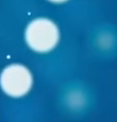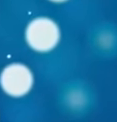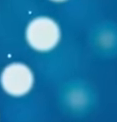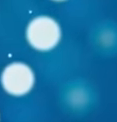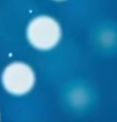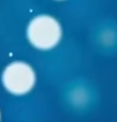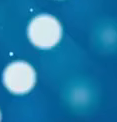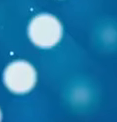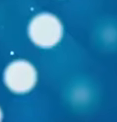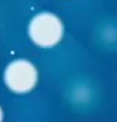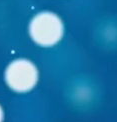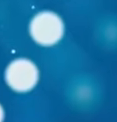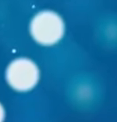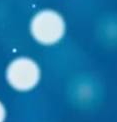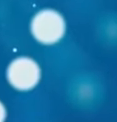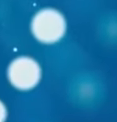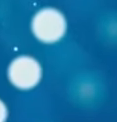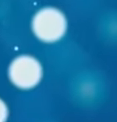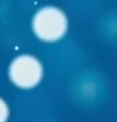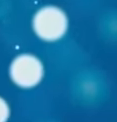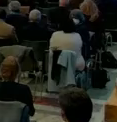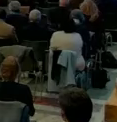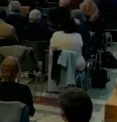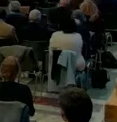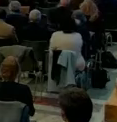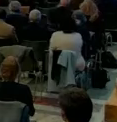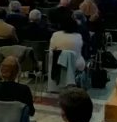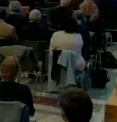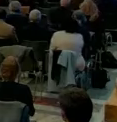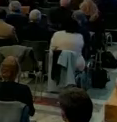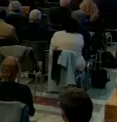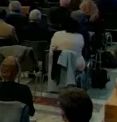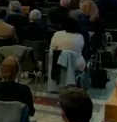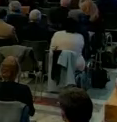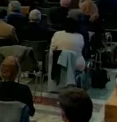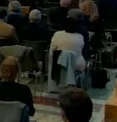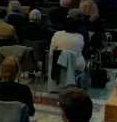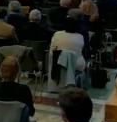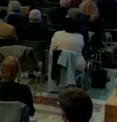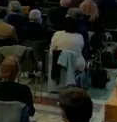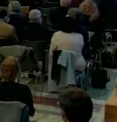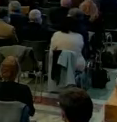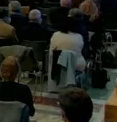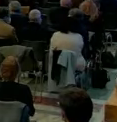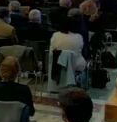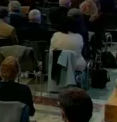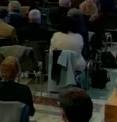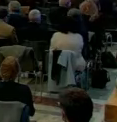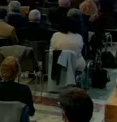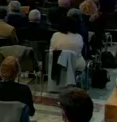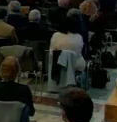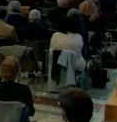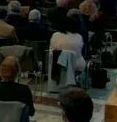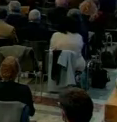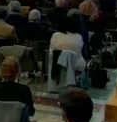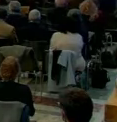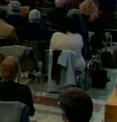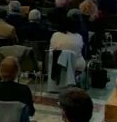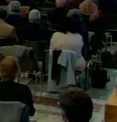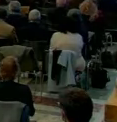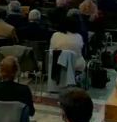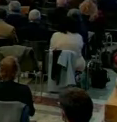istanti e potrà iniziare questa sesta conferenza nazionale sulle dipendenze qui nella sala del Maggior Consiglio di Palazzo